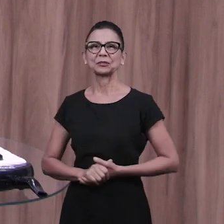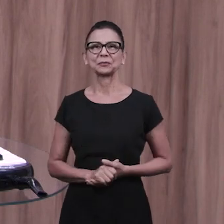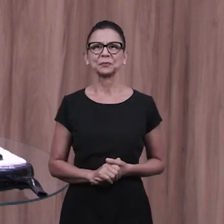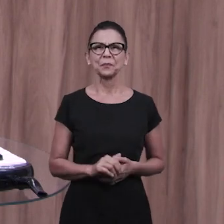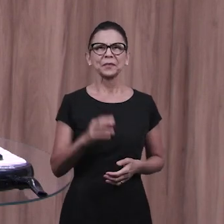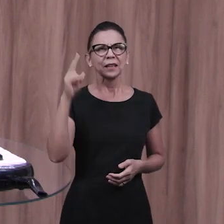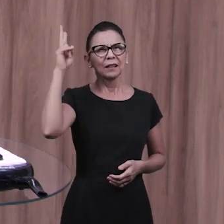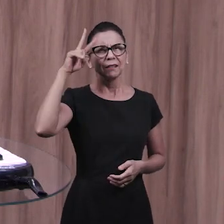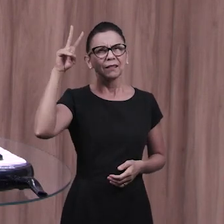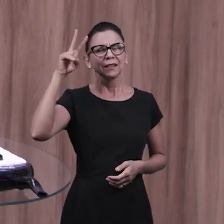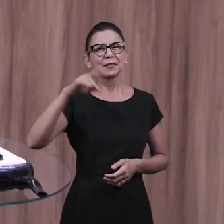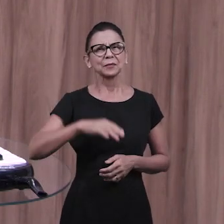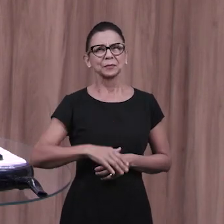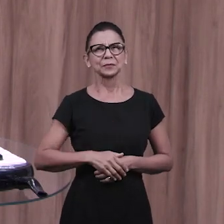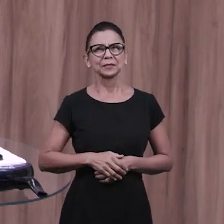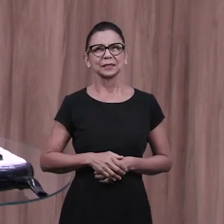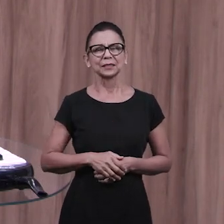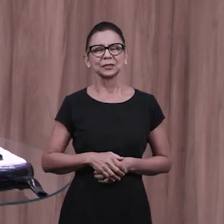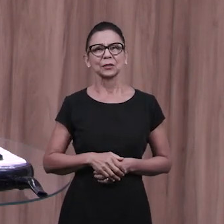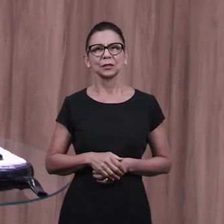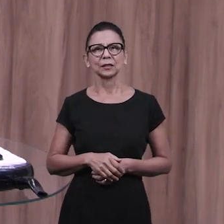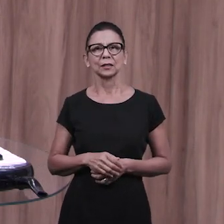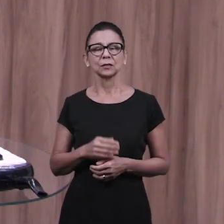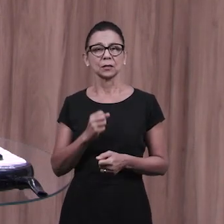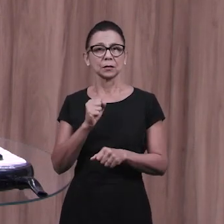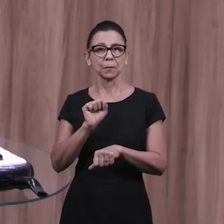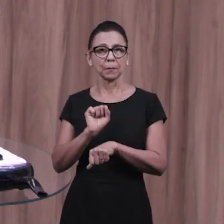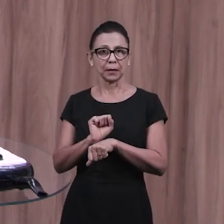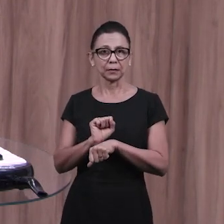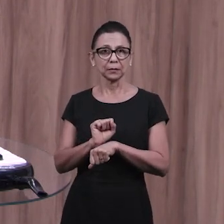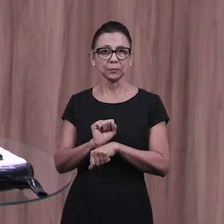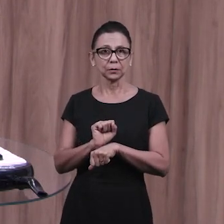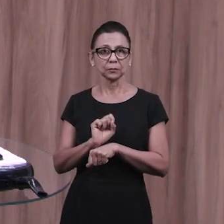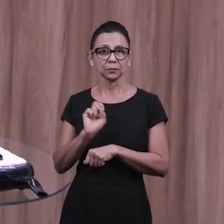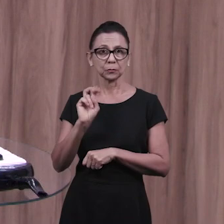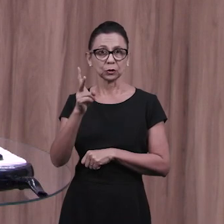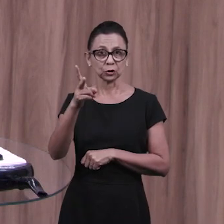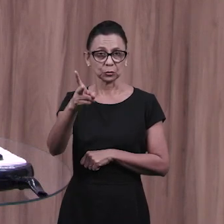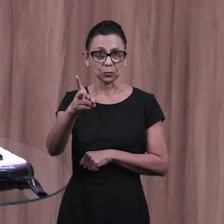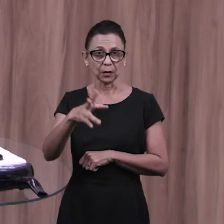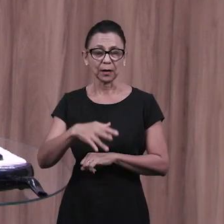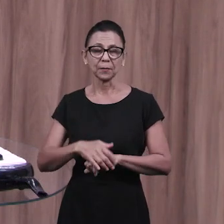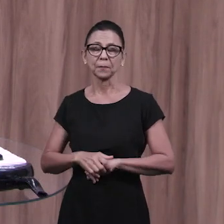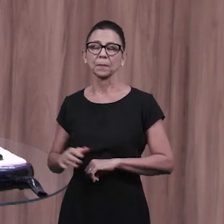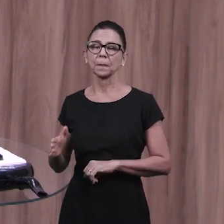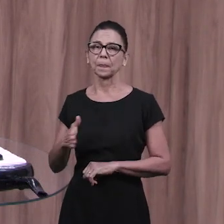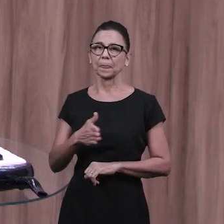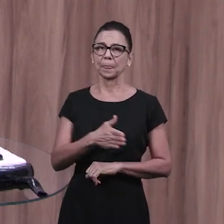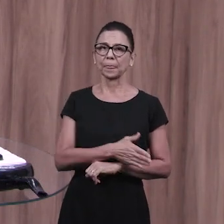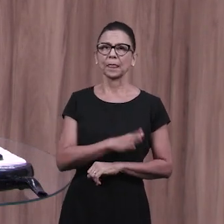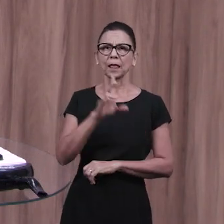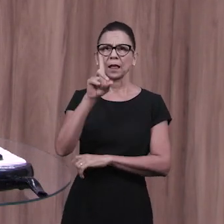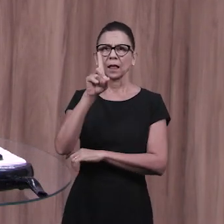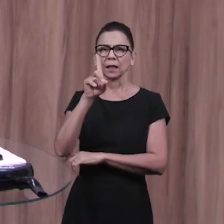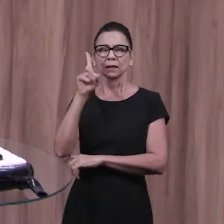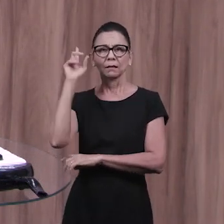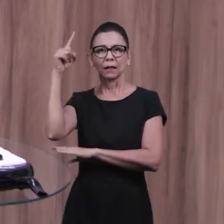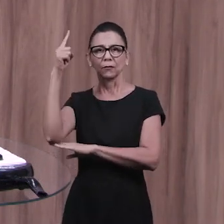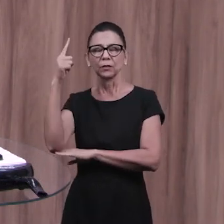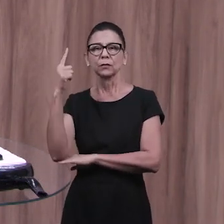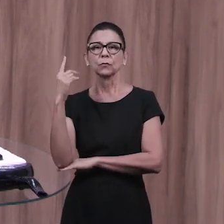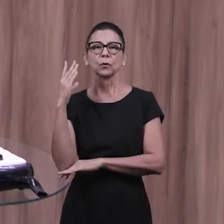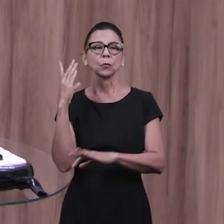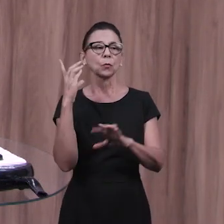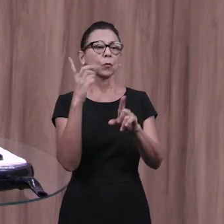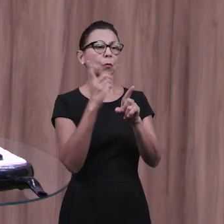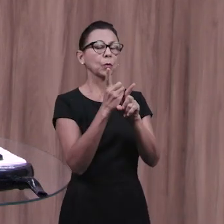arrêtés l'histoire quand Samuel a demandé à appeler David. Nous allons continuer. David est allé à la rencontre de